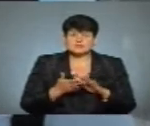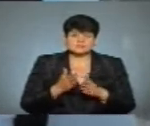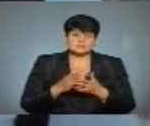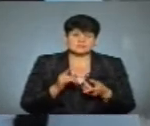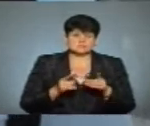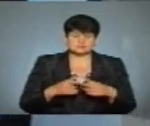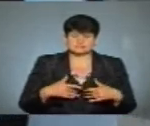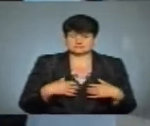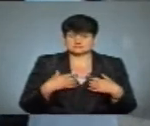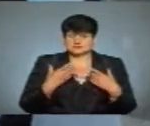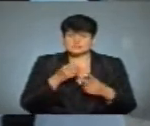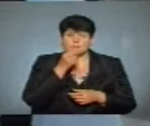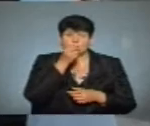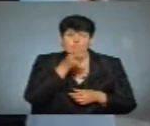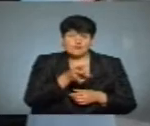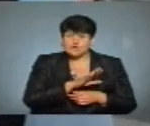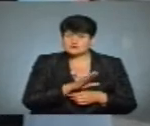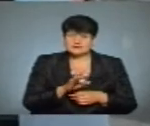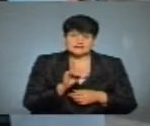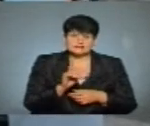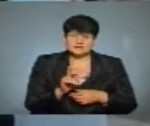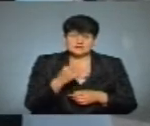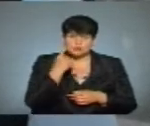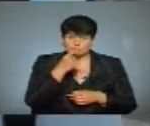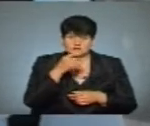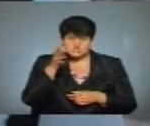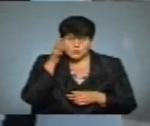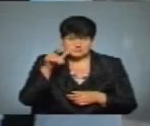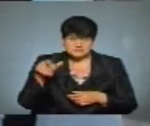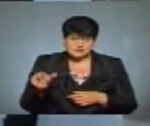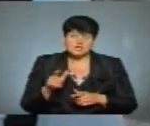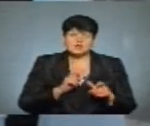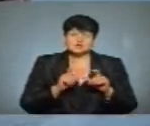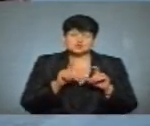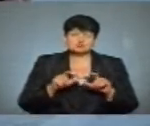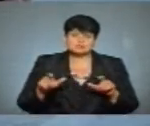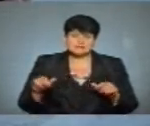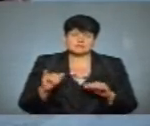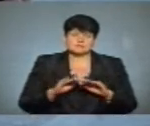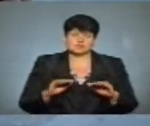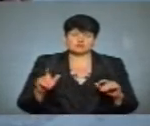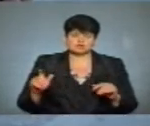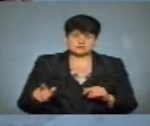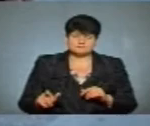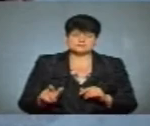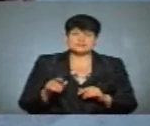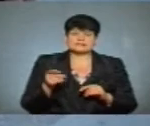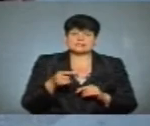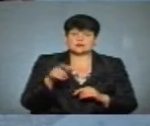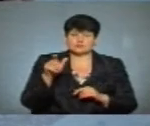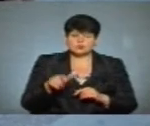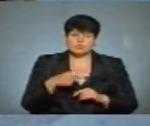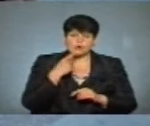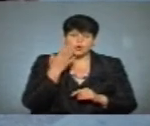справді ганебною. Це плювок не лише в обличчя освітянам, але й студентам. І учням. Тернополянин Роман Нечведюк каже,